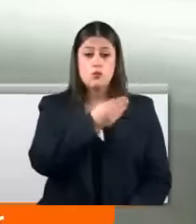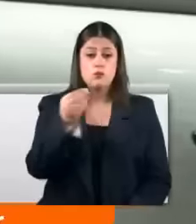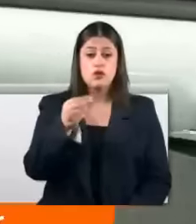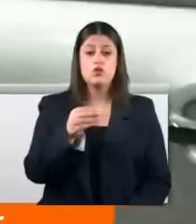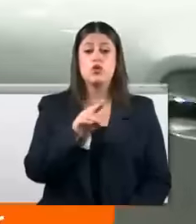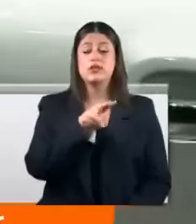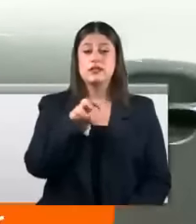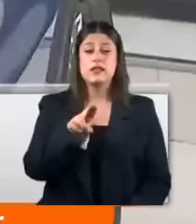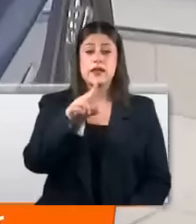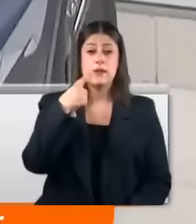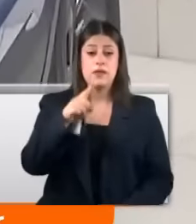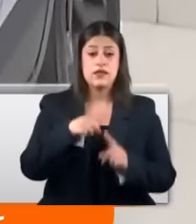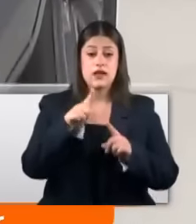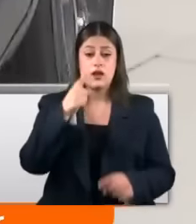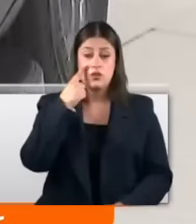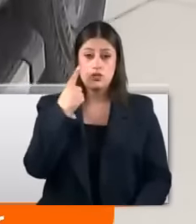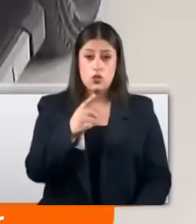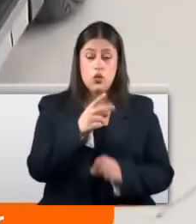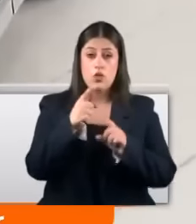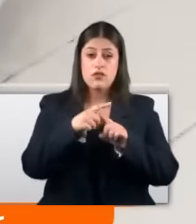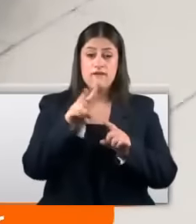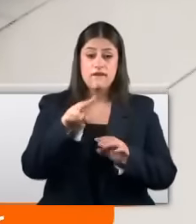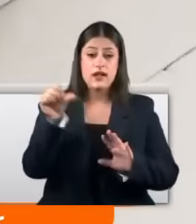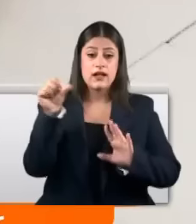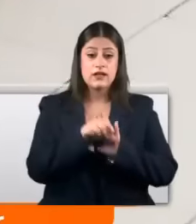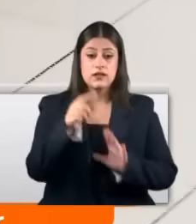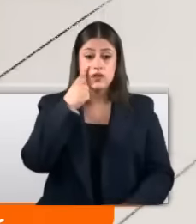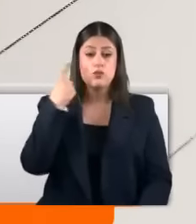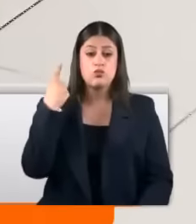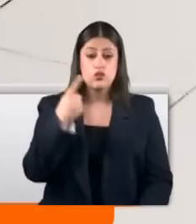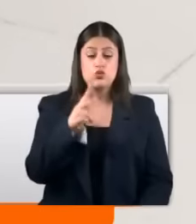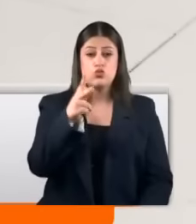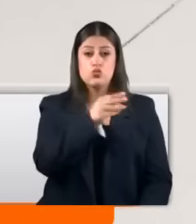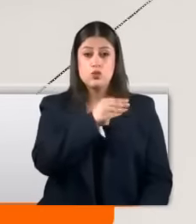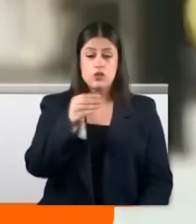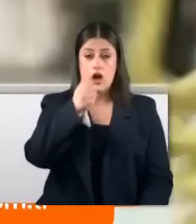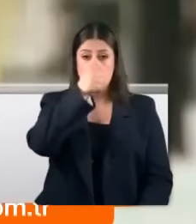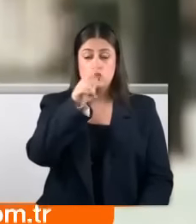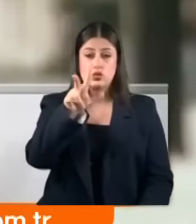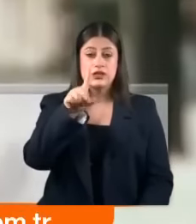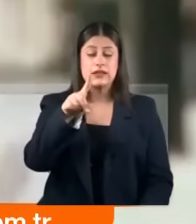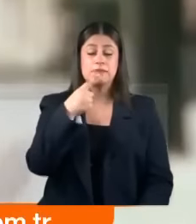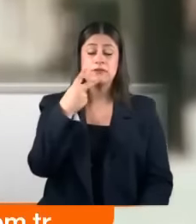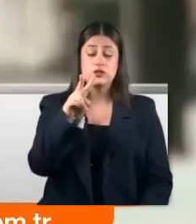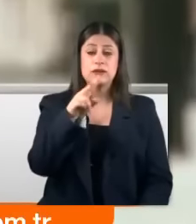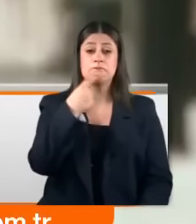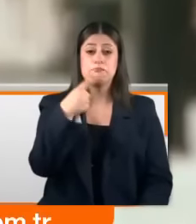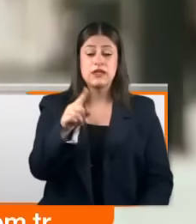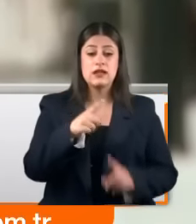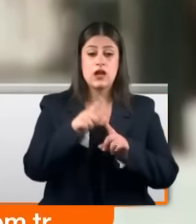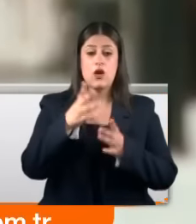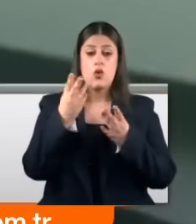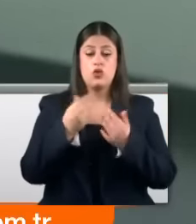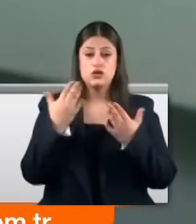bir otomobilin de ÖTV indirimiyle yeni liste fiyatı 3 milyon 632 bin lira seviyelerine gerileyecek.